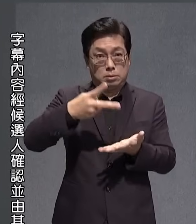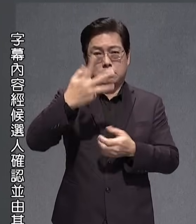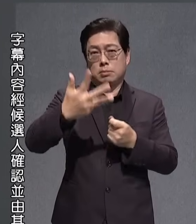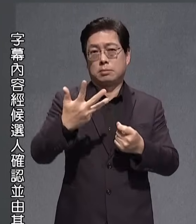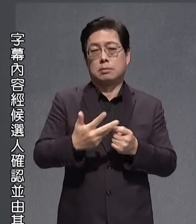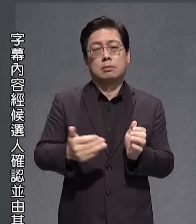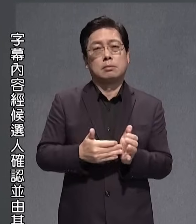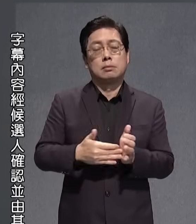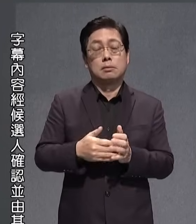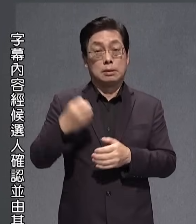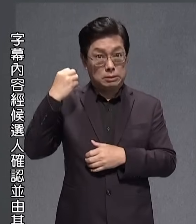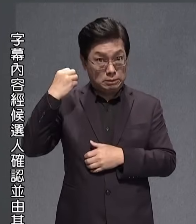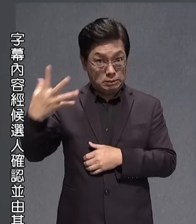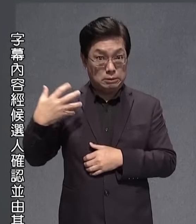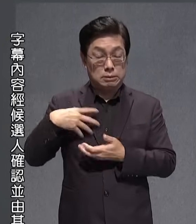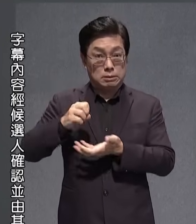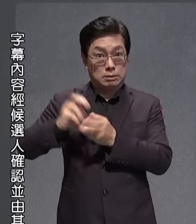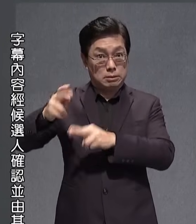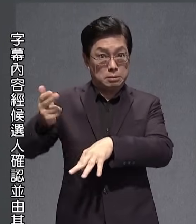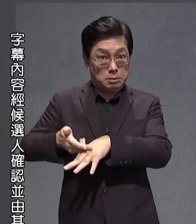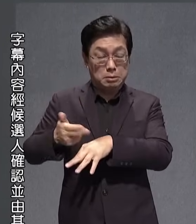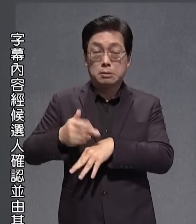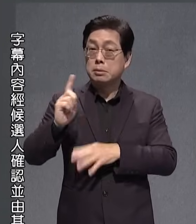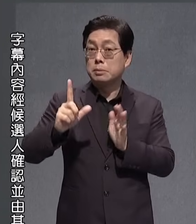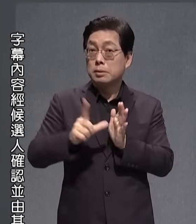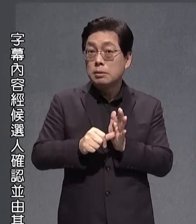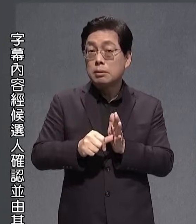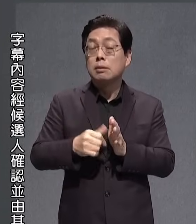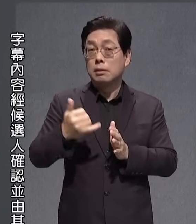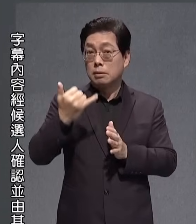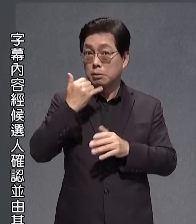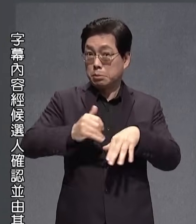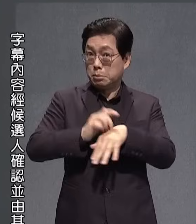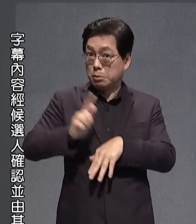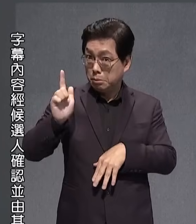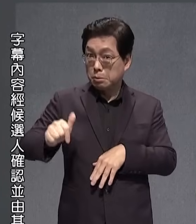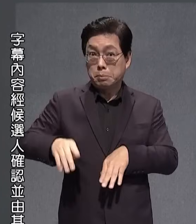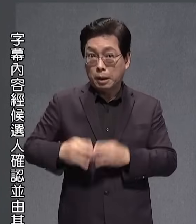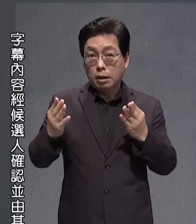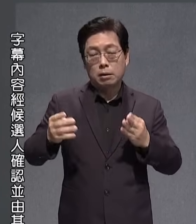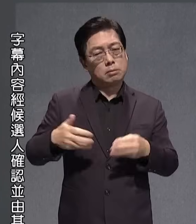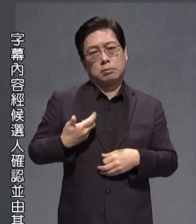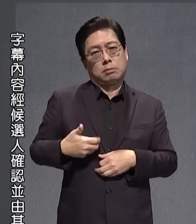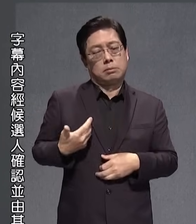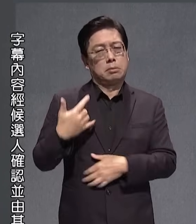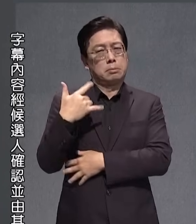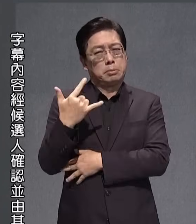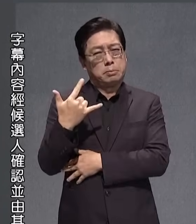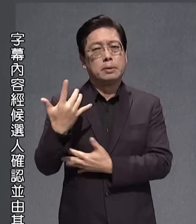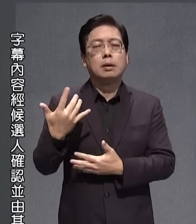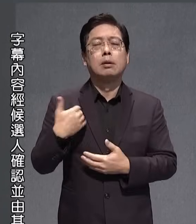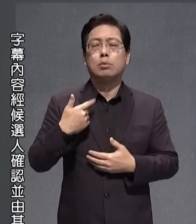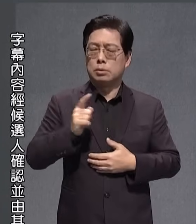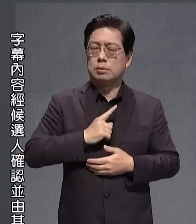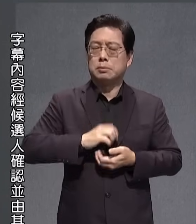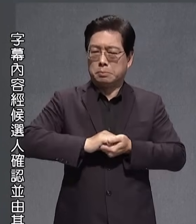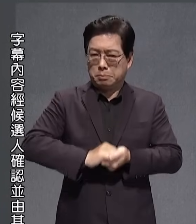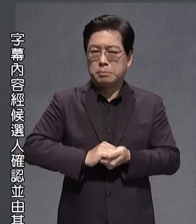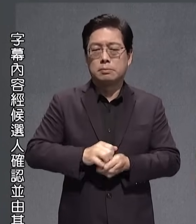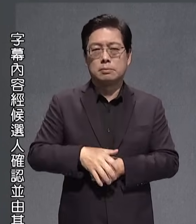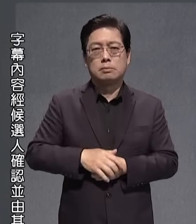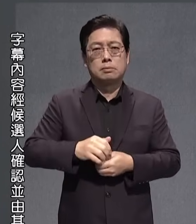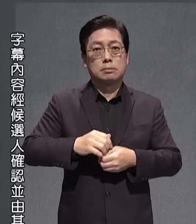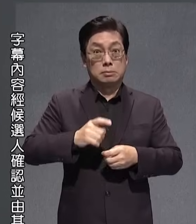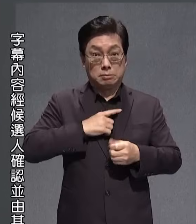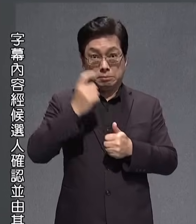8年，新兴的核能技术什么时候可以成熟问世，这个是不知道了，所以我才说我们必